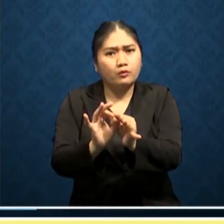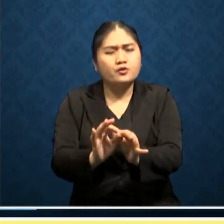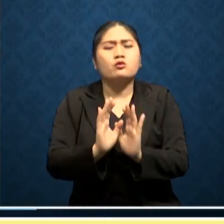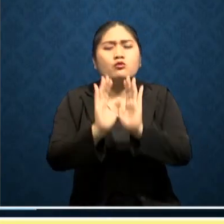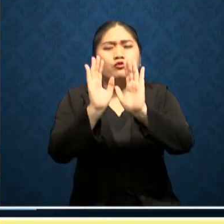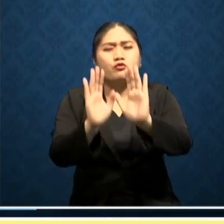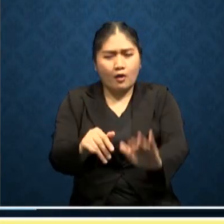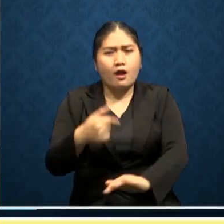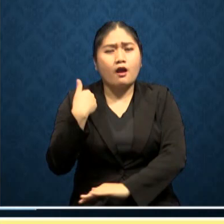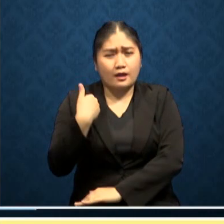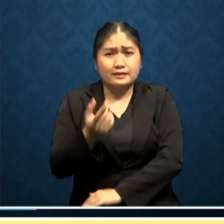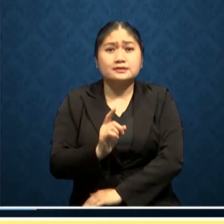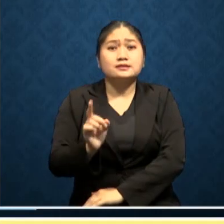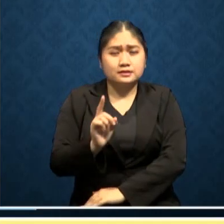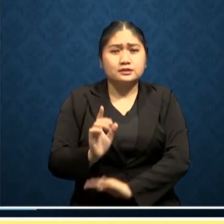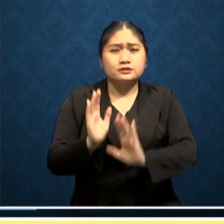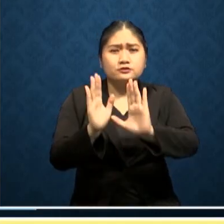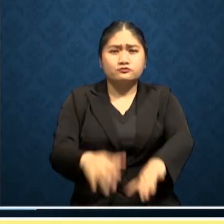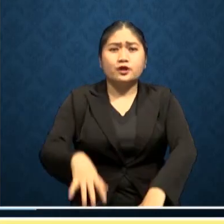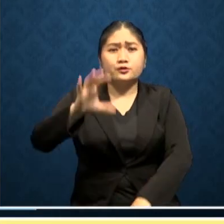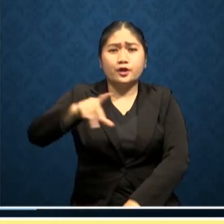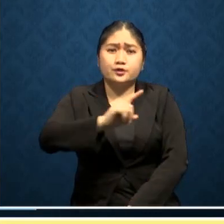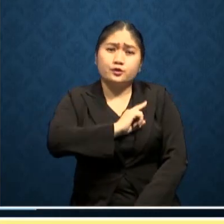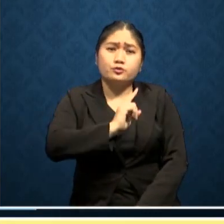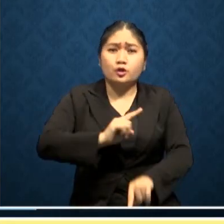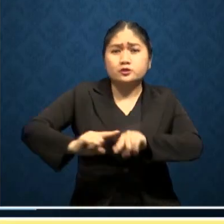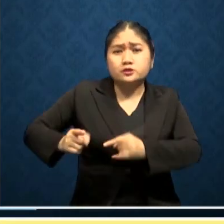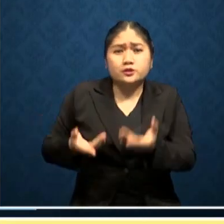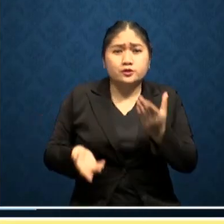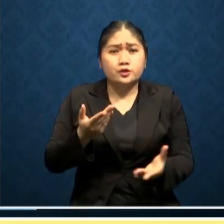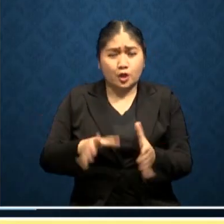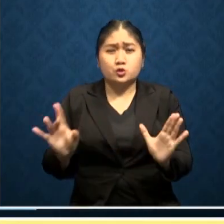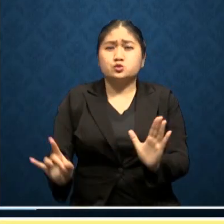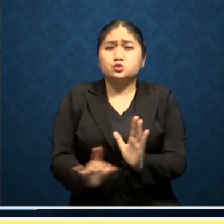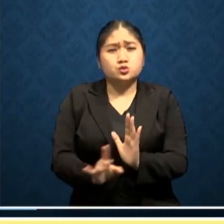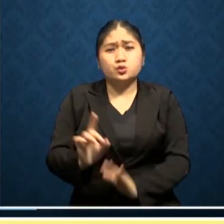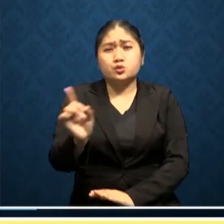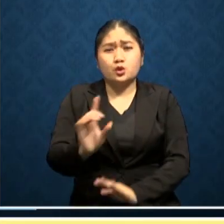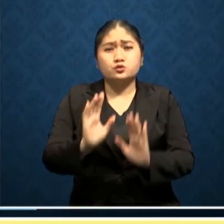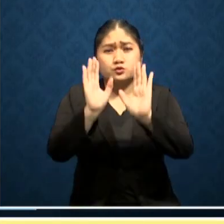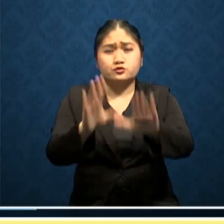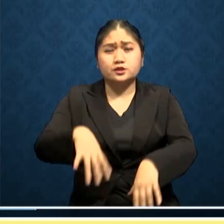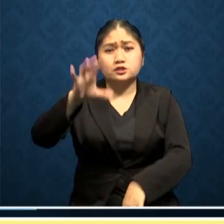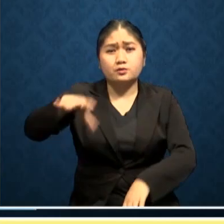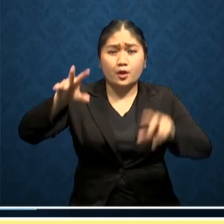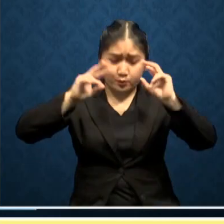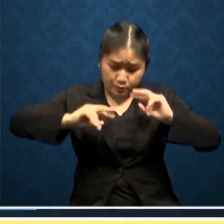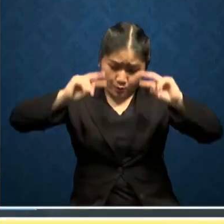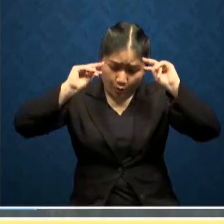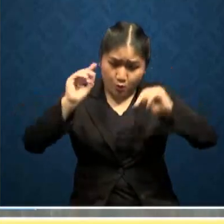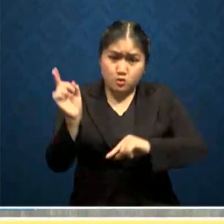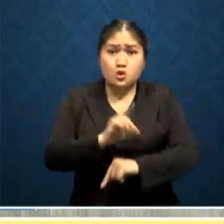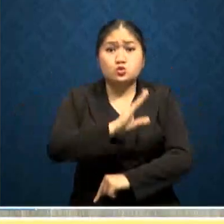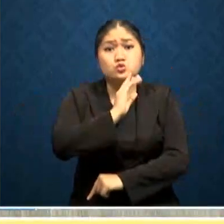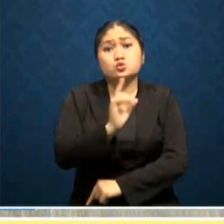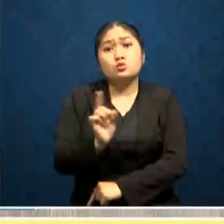ฝากวเรื่องนี้ขอฝากไปหาหน่วยงทเกี่ยของในระดัปนที่แล้วสุท้ายเองอยากจะฝากไปถงสันกนายกเลยว่ากร